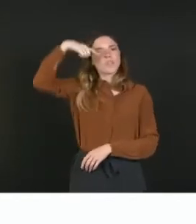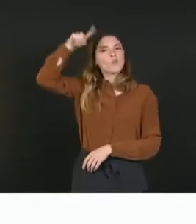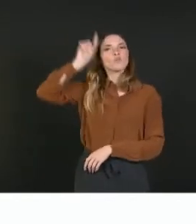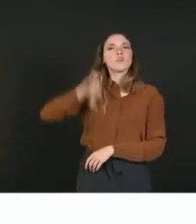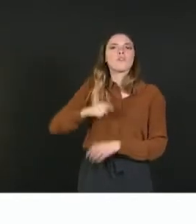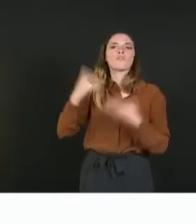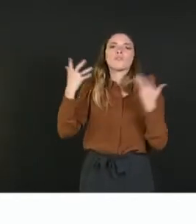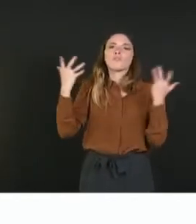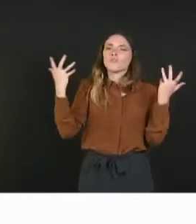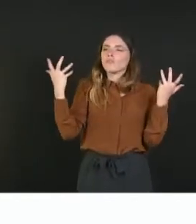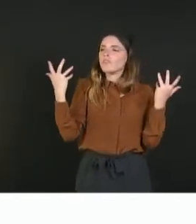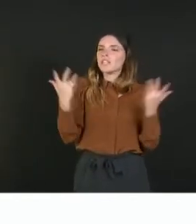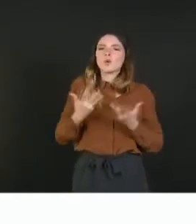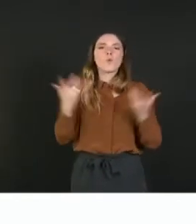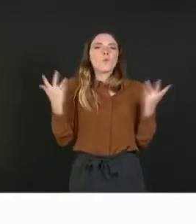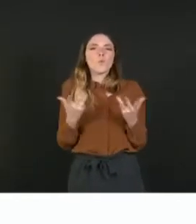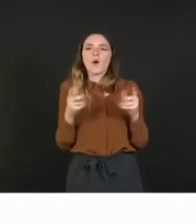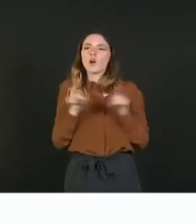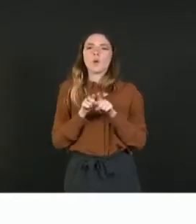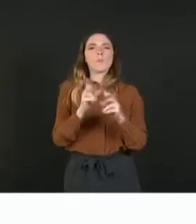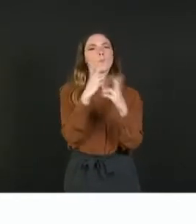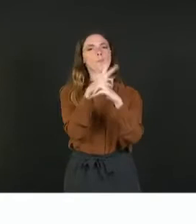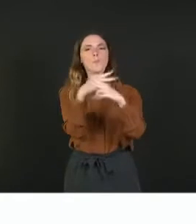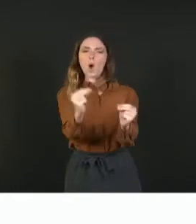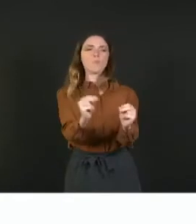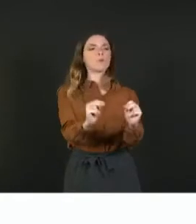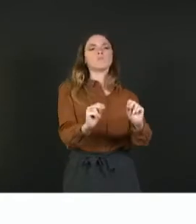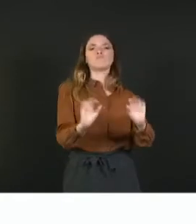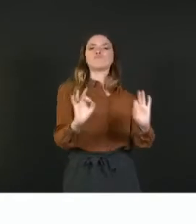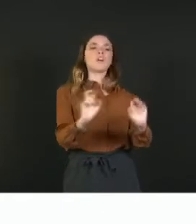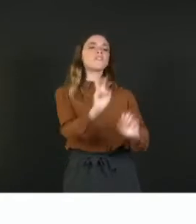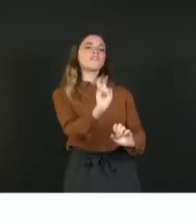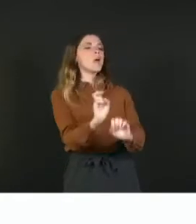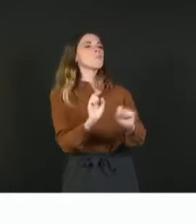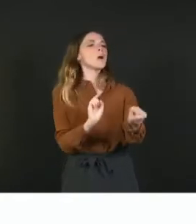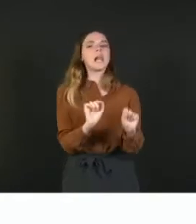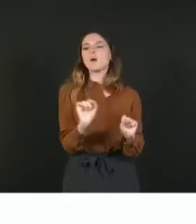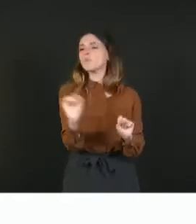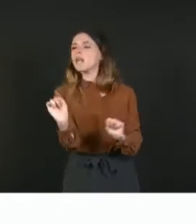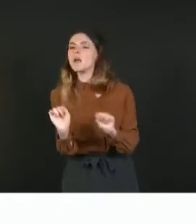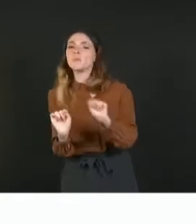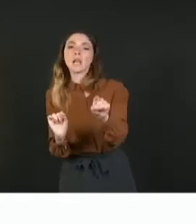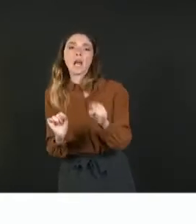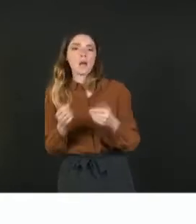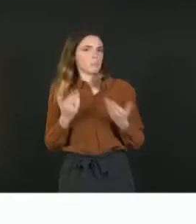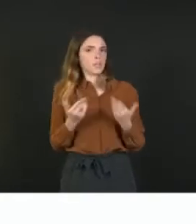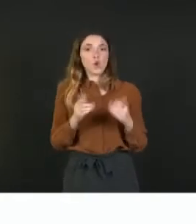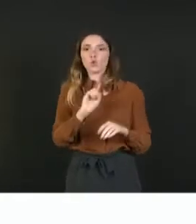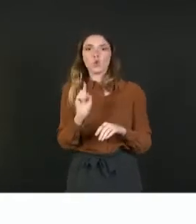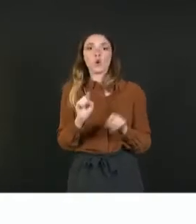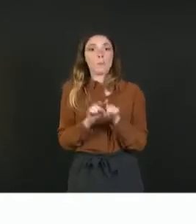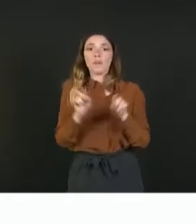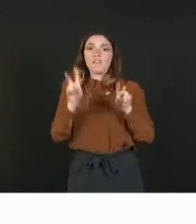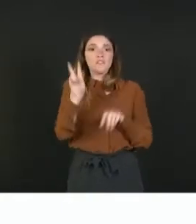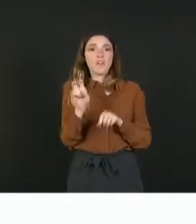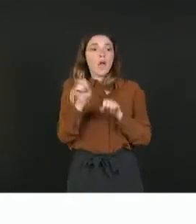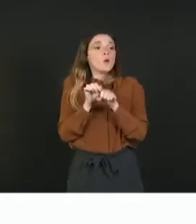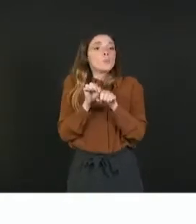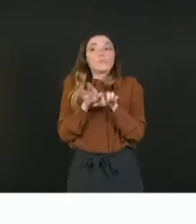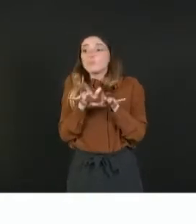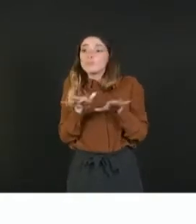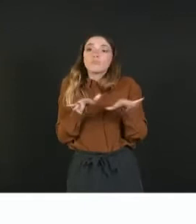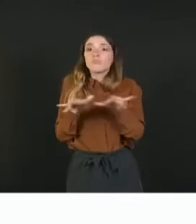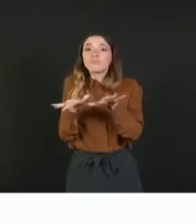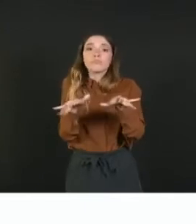et bien tondu, bien géométrique et bien coloré, vers une nature qui s'épanouit un peu plus par elle-même. Et c'est vrai que quand on fait